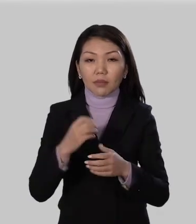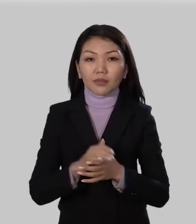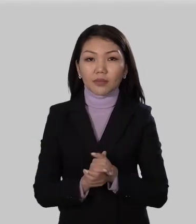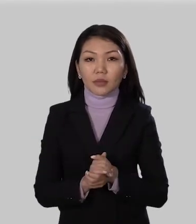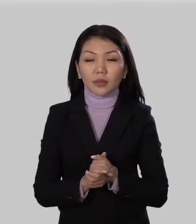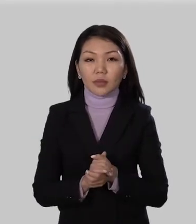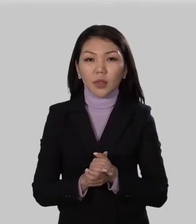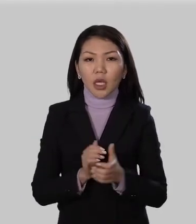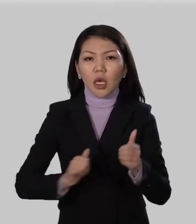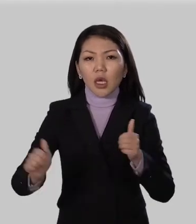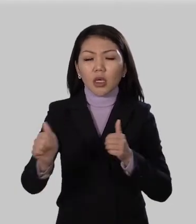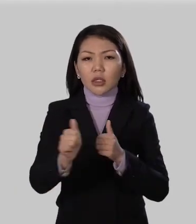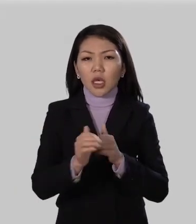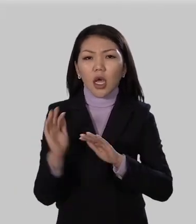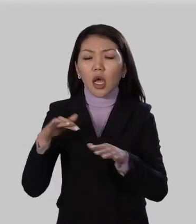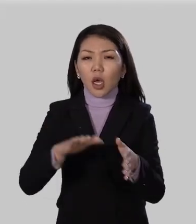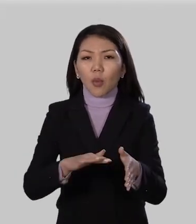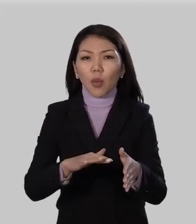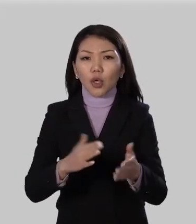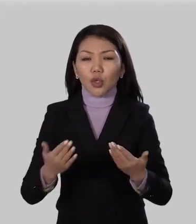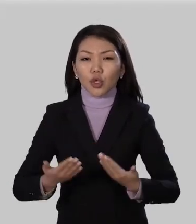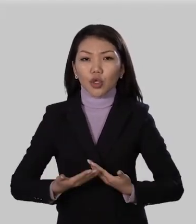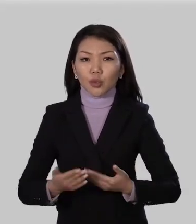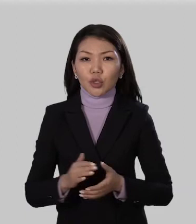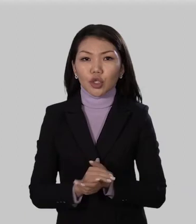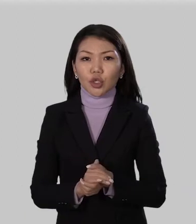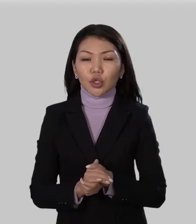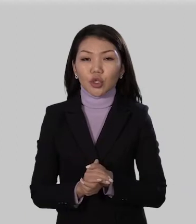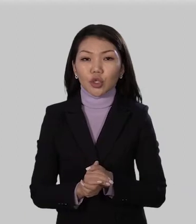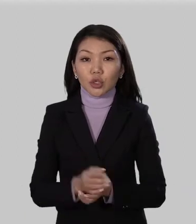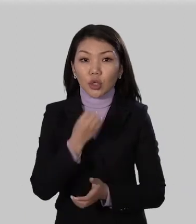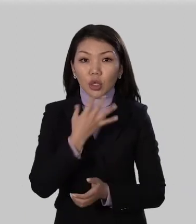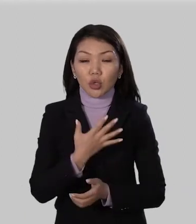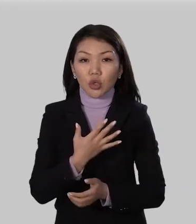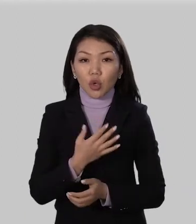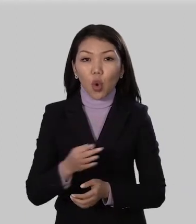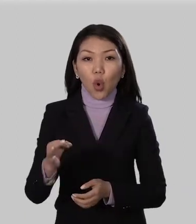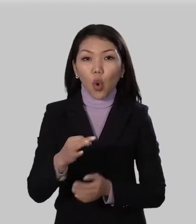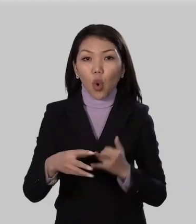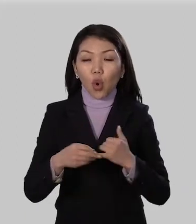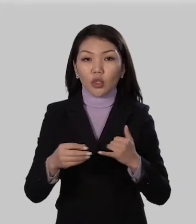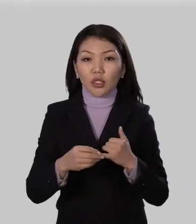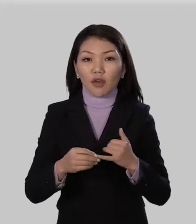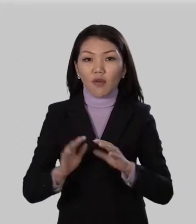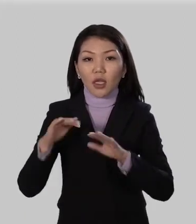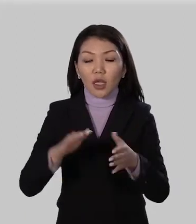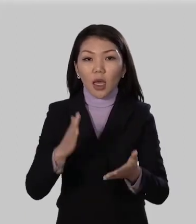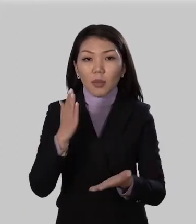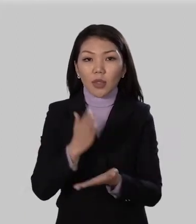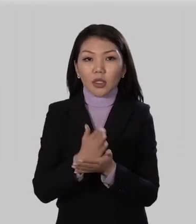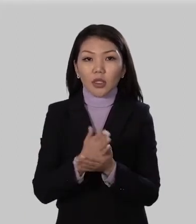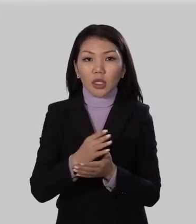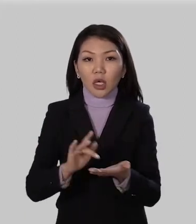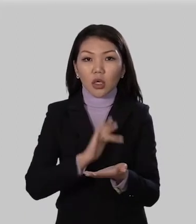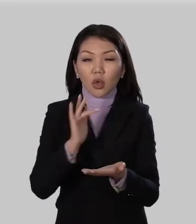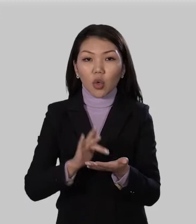За морем житье не худо. Светишь, вот какое чудо. Остров на море лежит. Град на